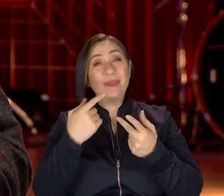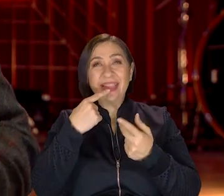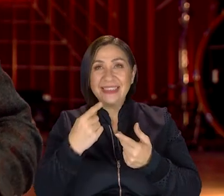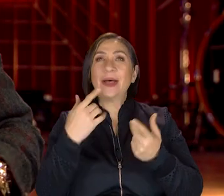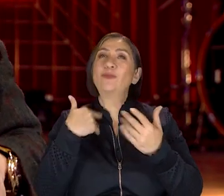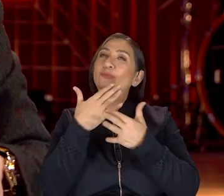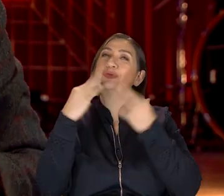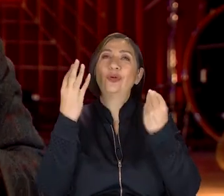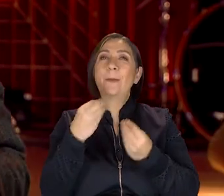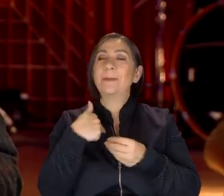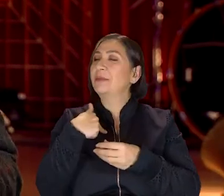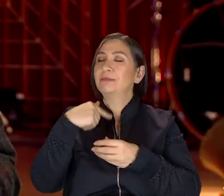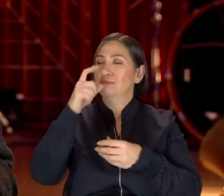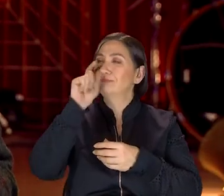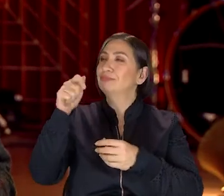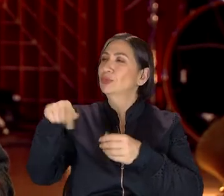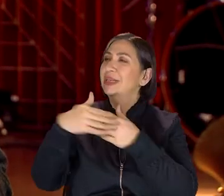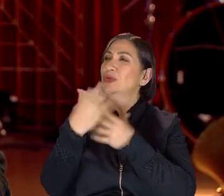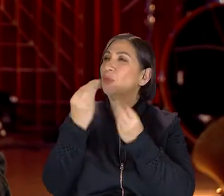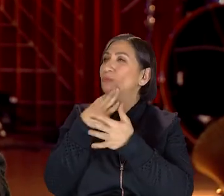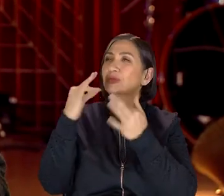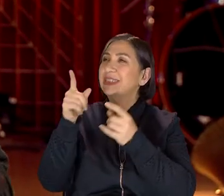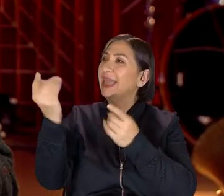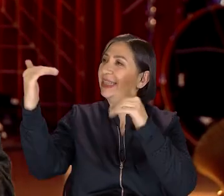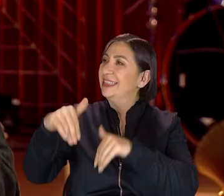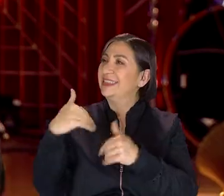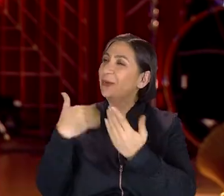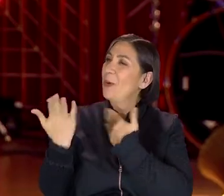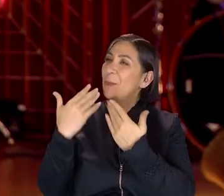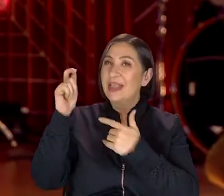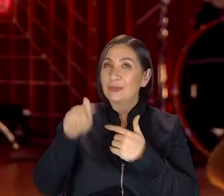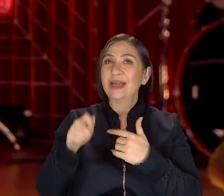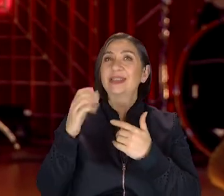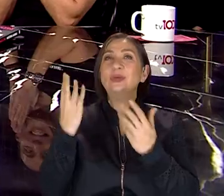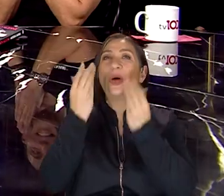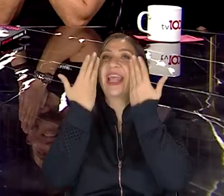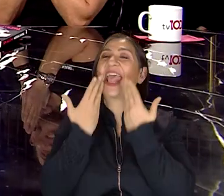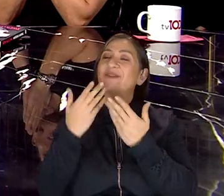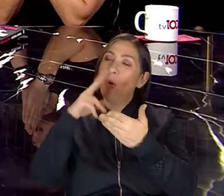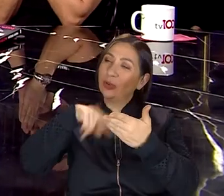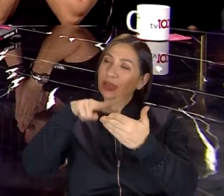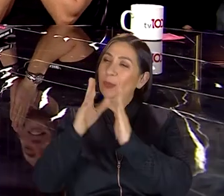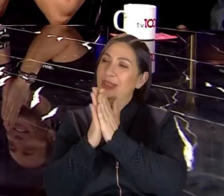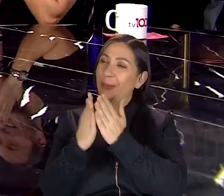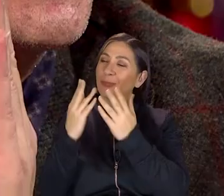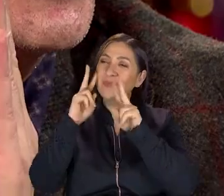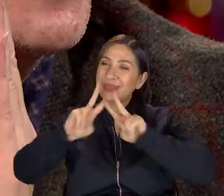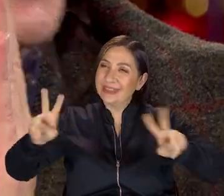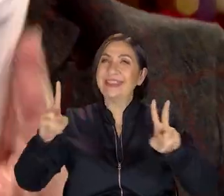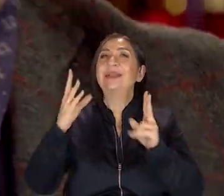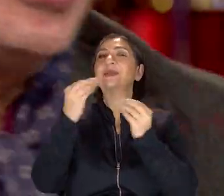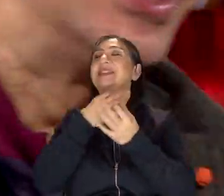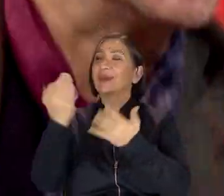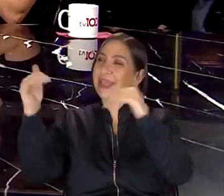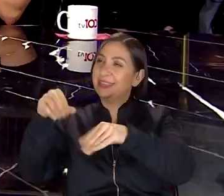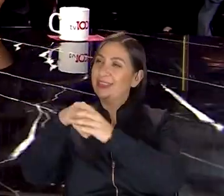verici. Bence benim için bu gece çok mutlu bir olay seni ağırlamak ve aynı zamanda çok keyifle okuyacağım bu kitabı tanıtmak. Çok sağ ol. Çok sağ ol. Çok teşekkür ederim. Ben